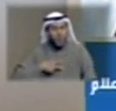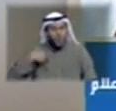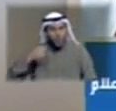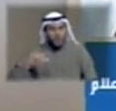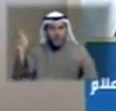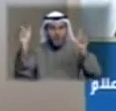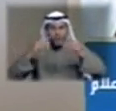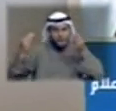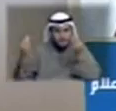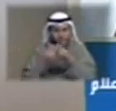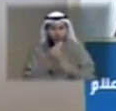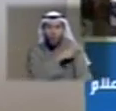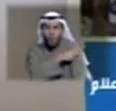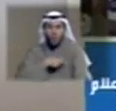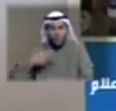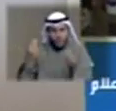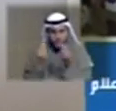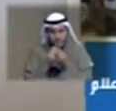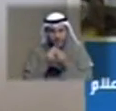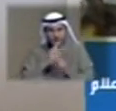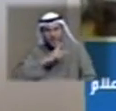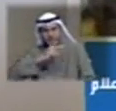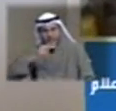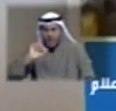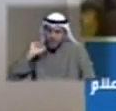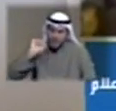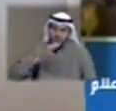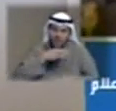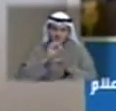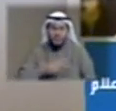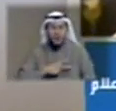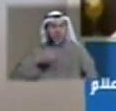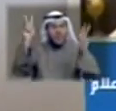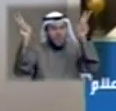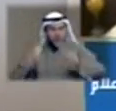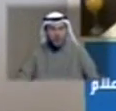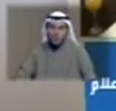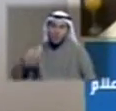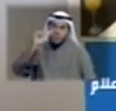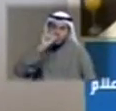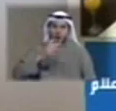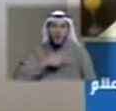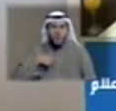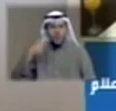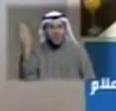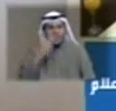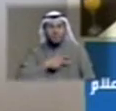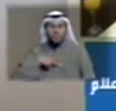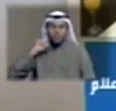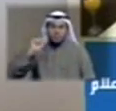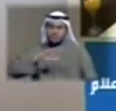الإعلام وأعضاء اللجنة والتي تمثل عدة جهات في وزارة الكهرباء والماء ووزارة التربية ووزارة